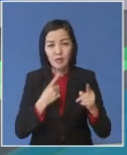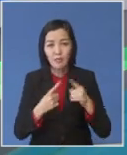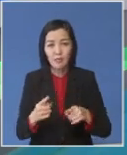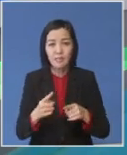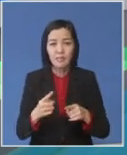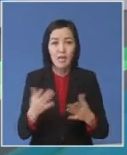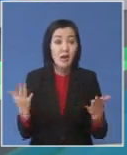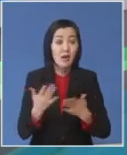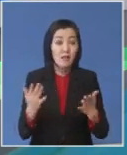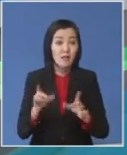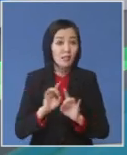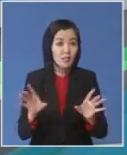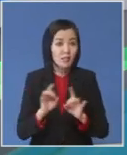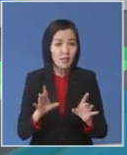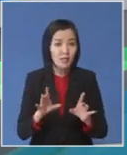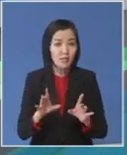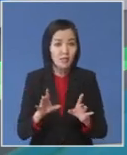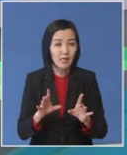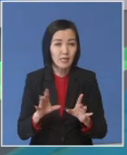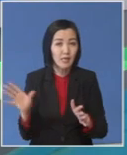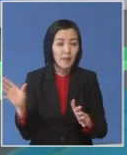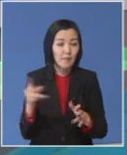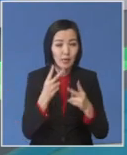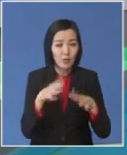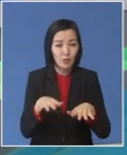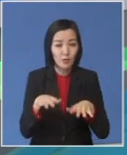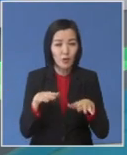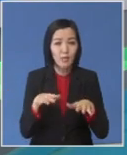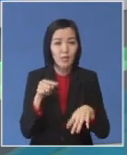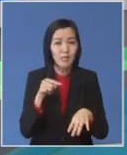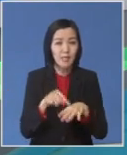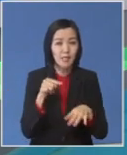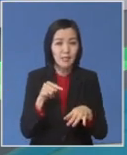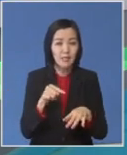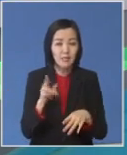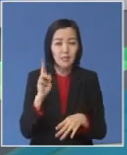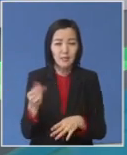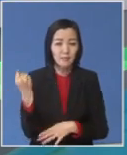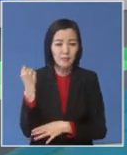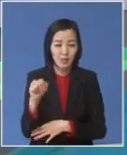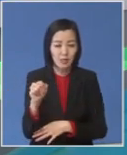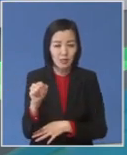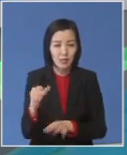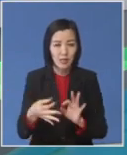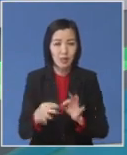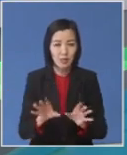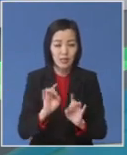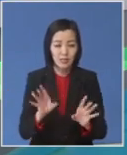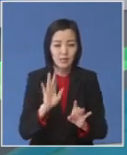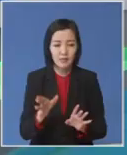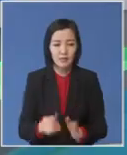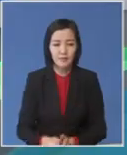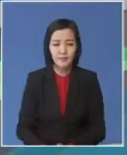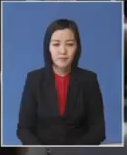жас перілер қалай жырлады. Ағайынның делебесін қоздырар сөз айтысында қайсы жүйріктің бағы жанды. Құрманжан